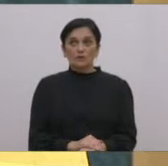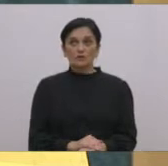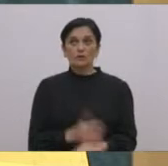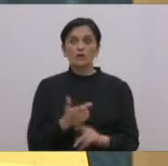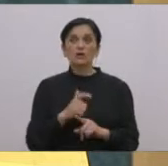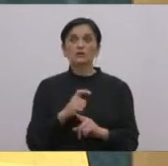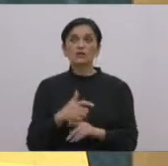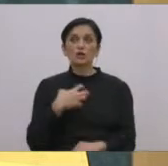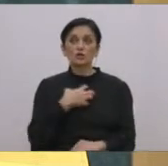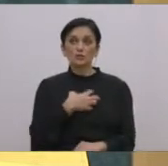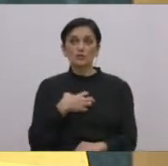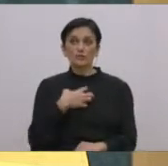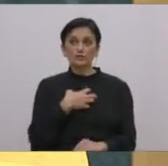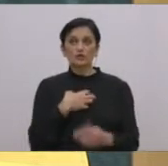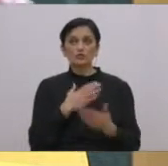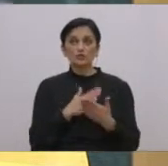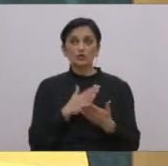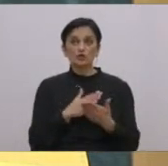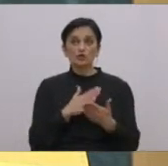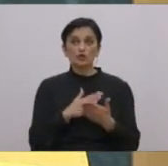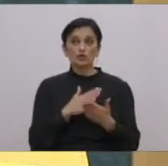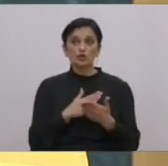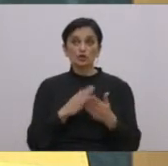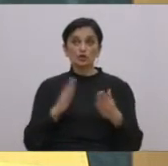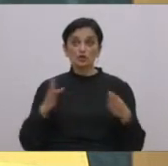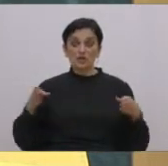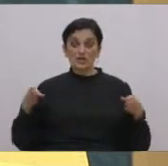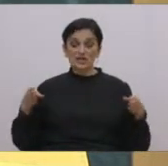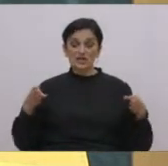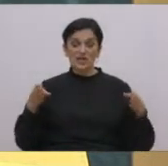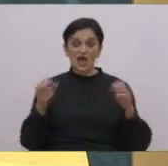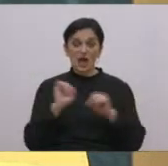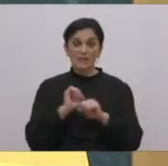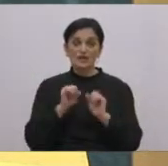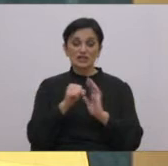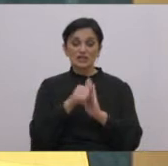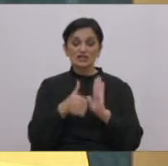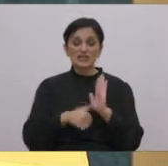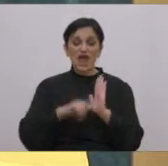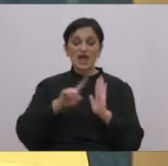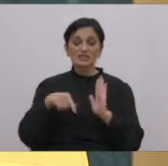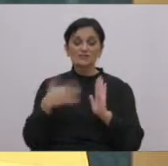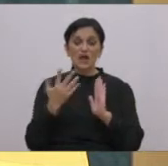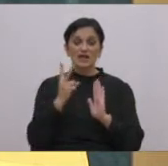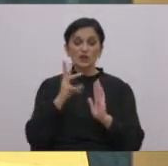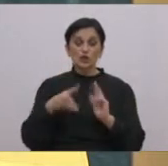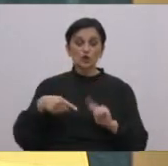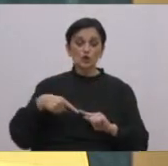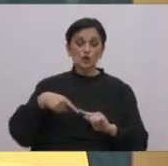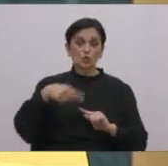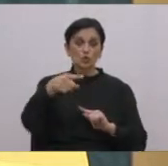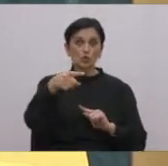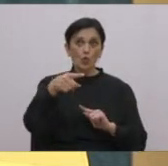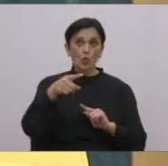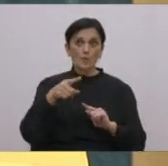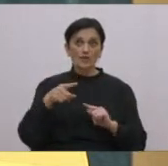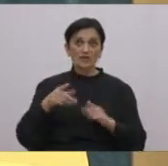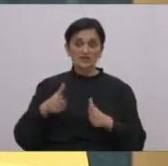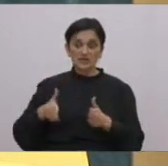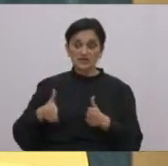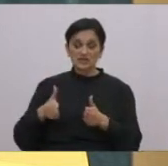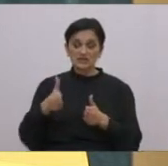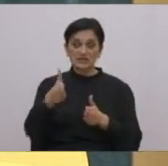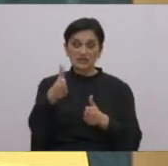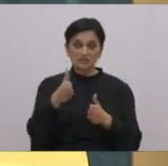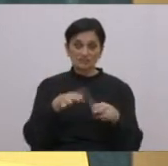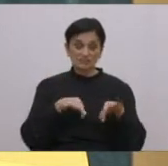ძალიან მნიშვნელოვანია ის, რომ ნაპირდაცვის მიმართულებით ასევე 16.5 კილომეტრზე მიმდინარეობდა ნაპირდაცვითი